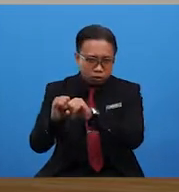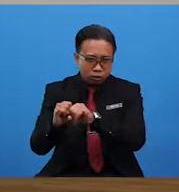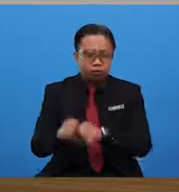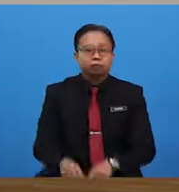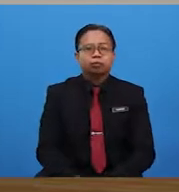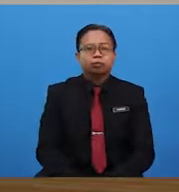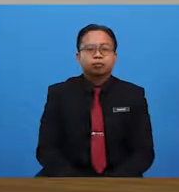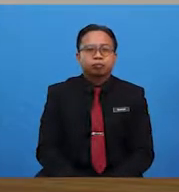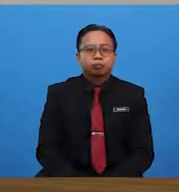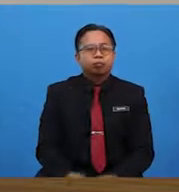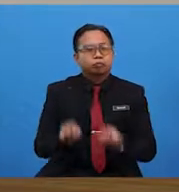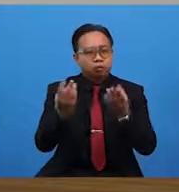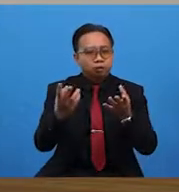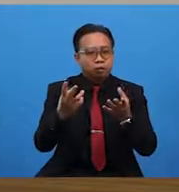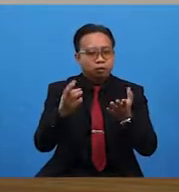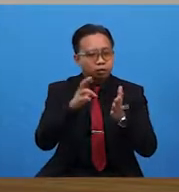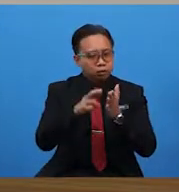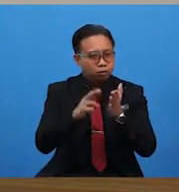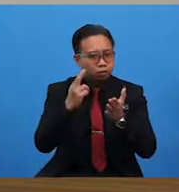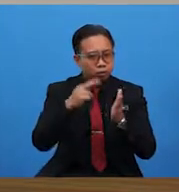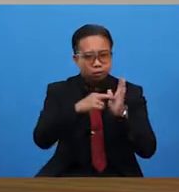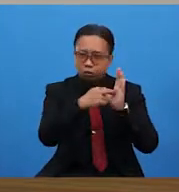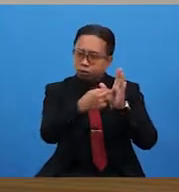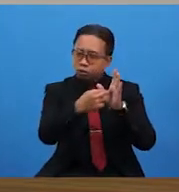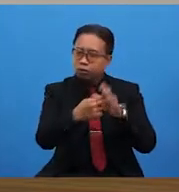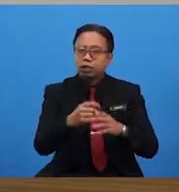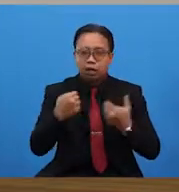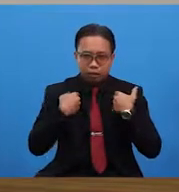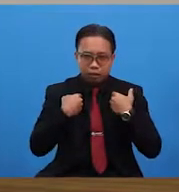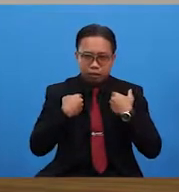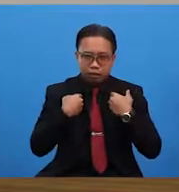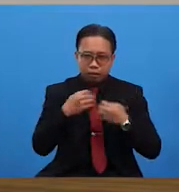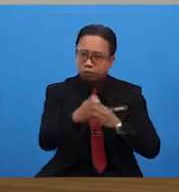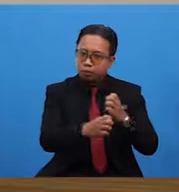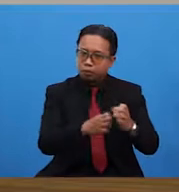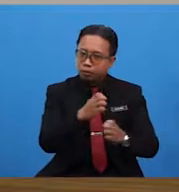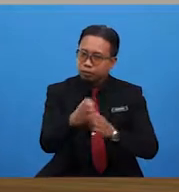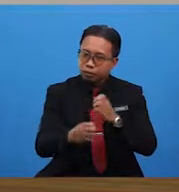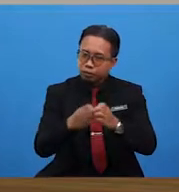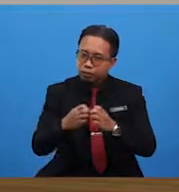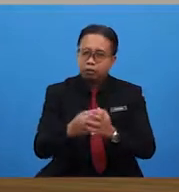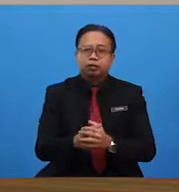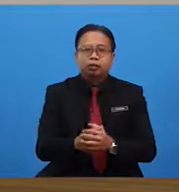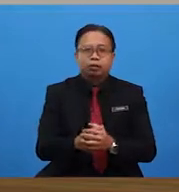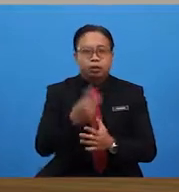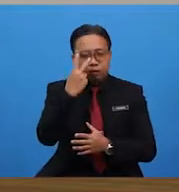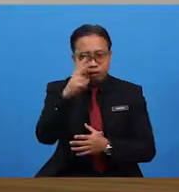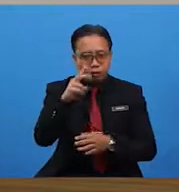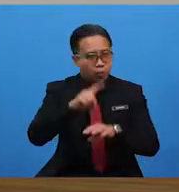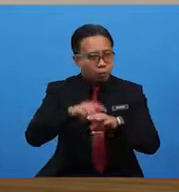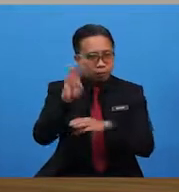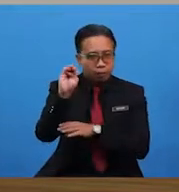di macam-macam riset kita kemudian ada eksperimentasi dan juga eksplorasi terhadap